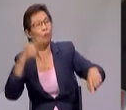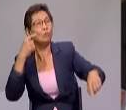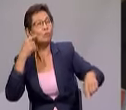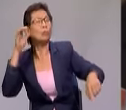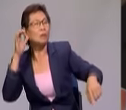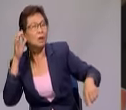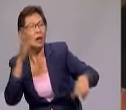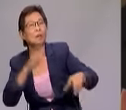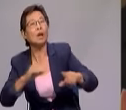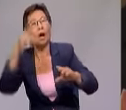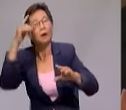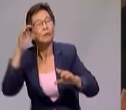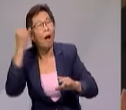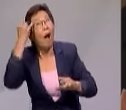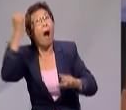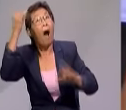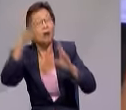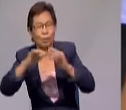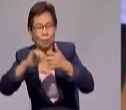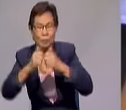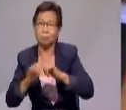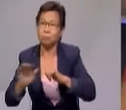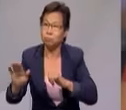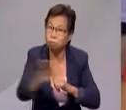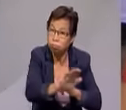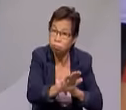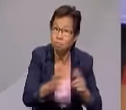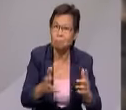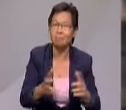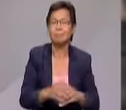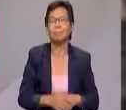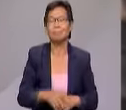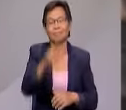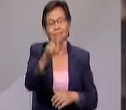cuba mencari jalan untuk menyelesaikan masalah mereka.